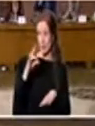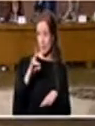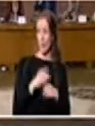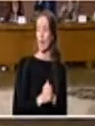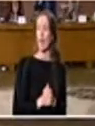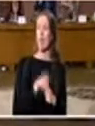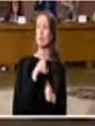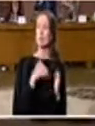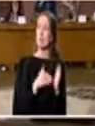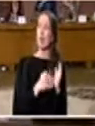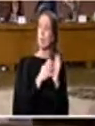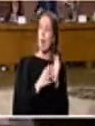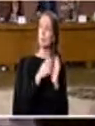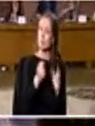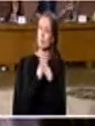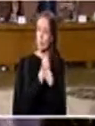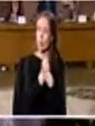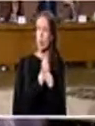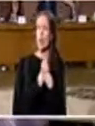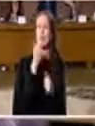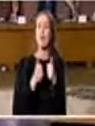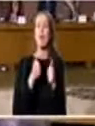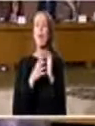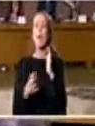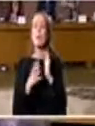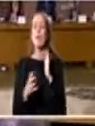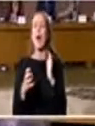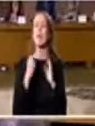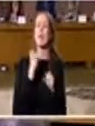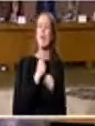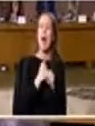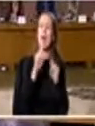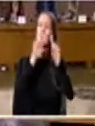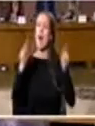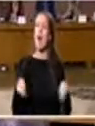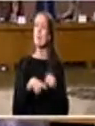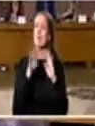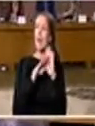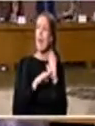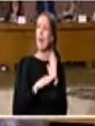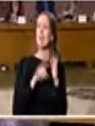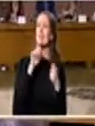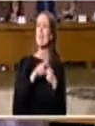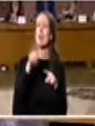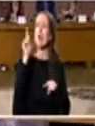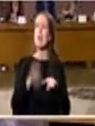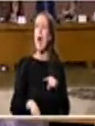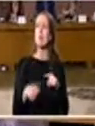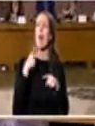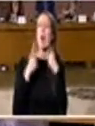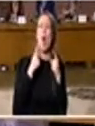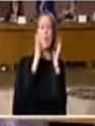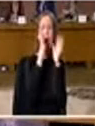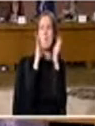svakako treba nastaviti i podržati, ili dalje rad na deklaraciji o zabrani govora mržnje